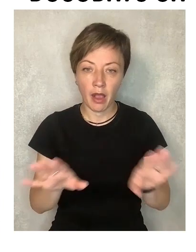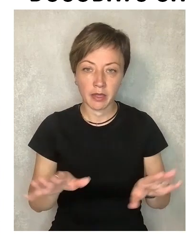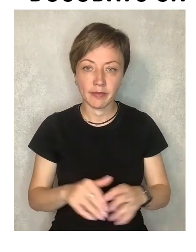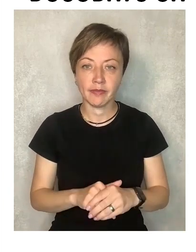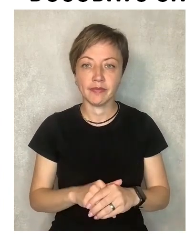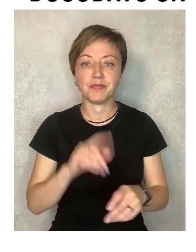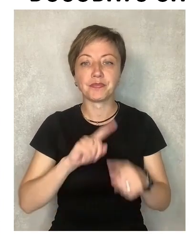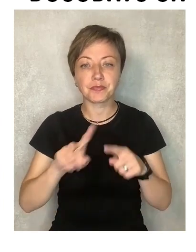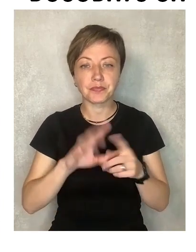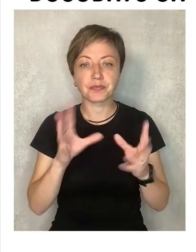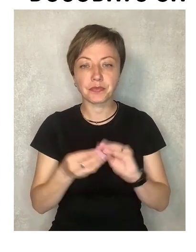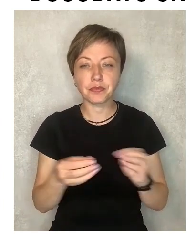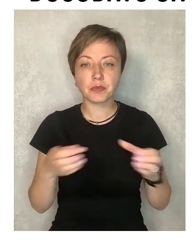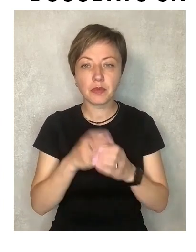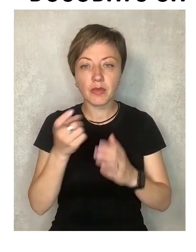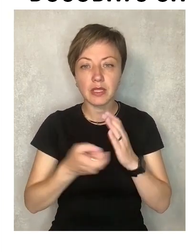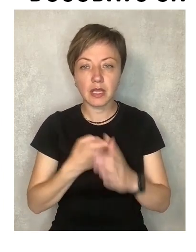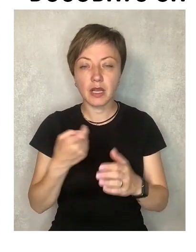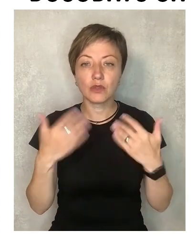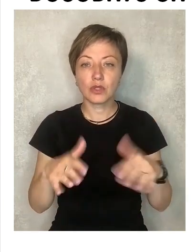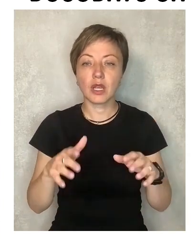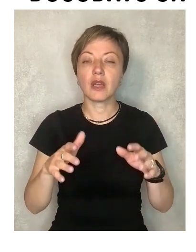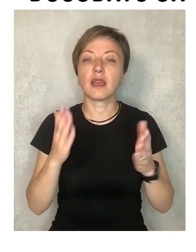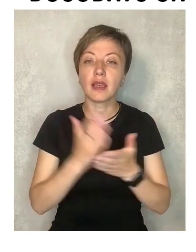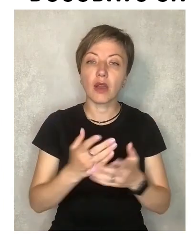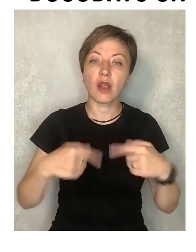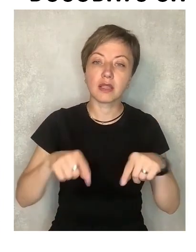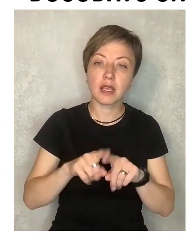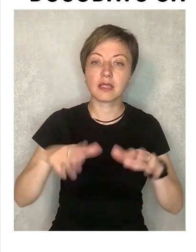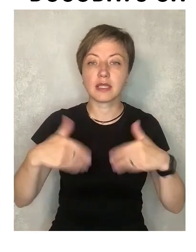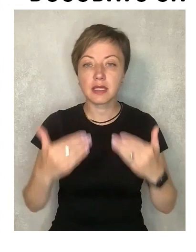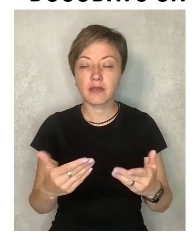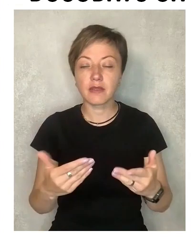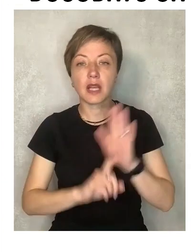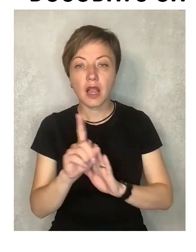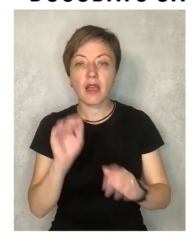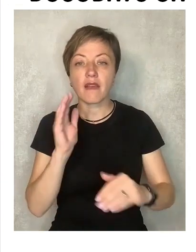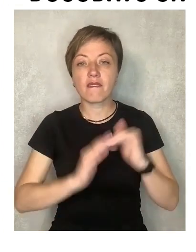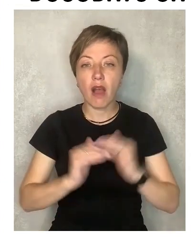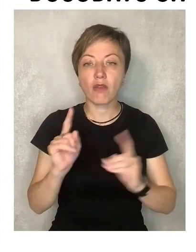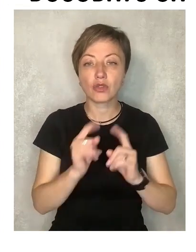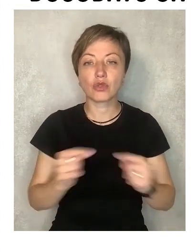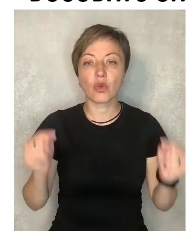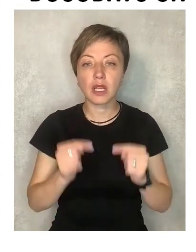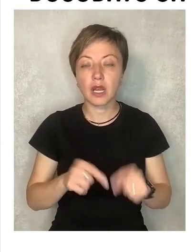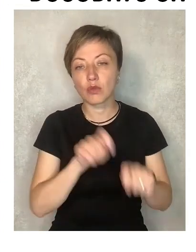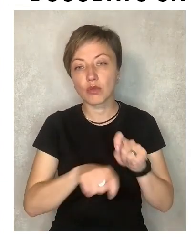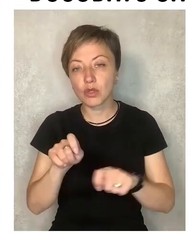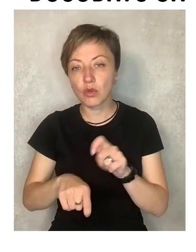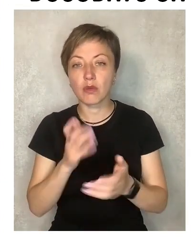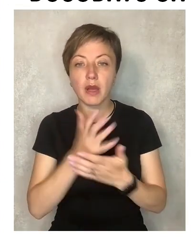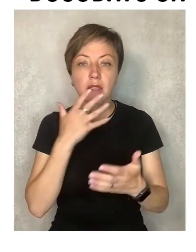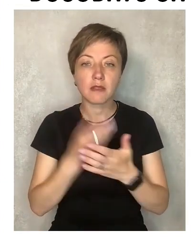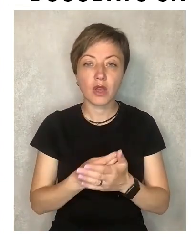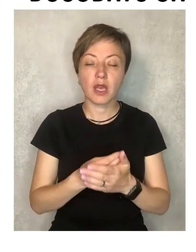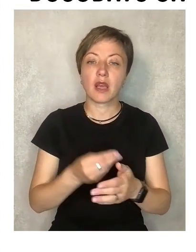все, громада дізнається про це. Якщо є якась організація, якась ініціатива, яка взялась і фахова, щось конкретно моніторить, має своїх інсайдерів,